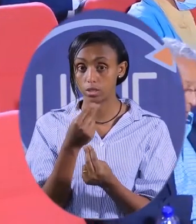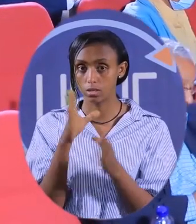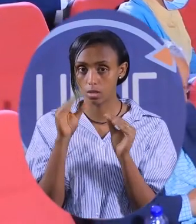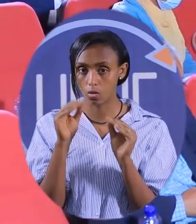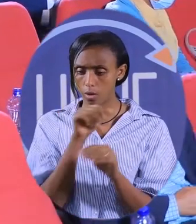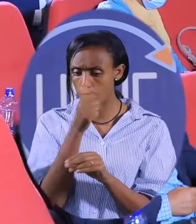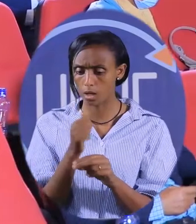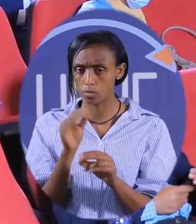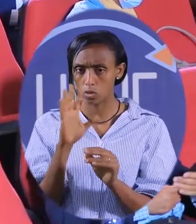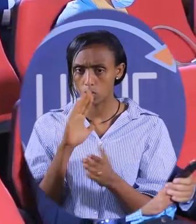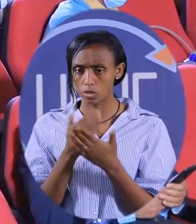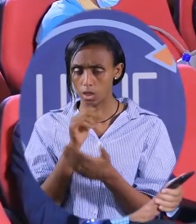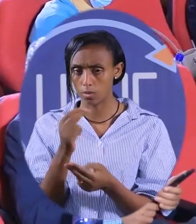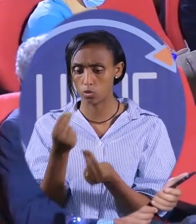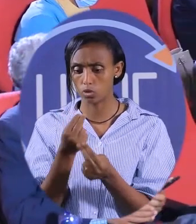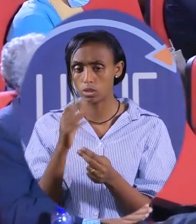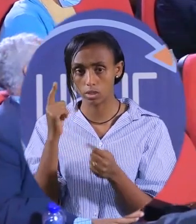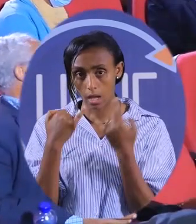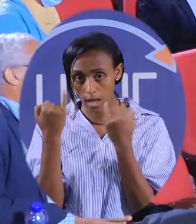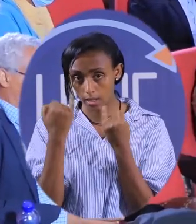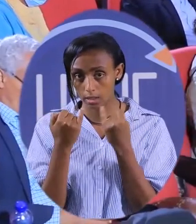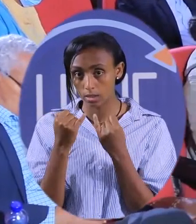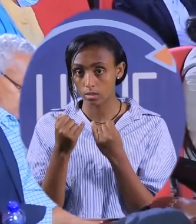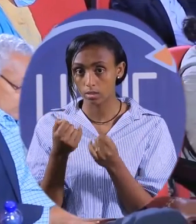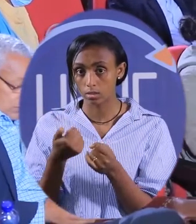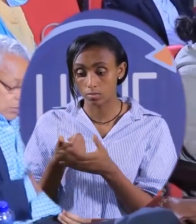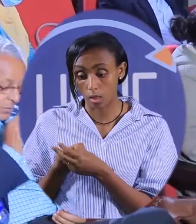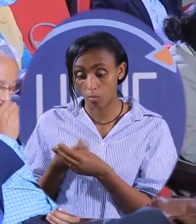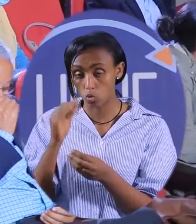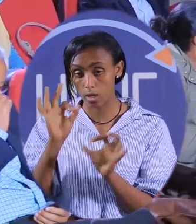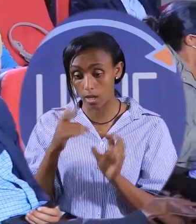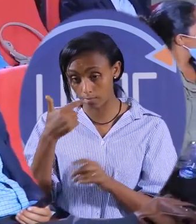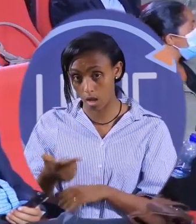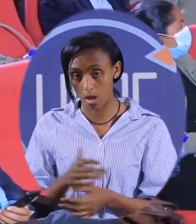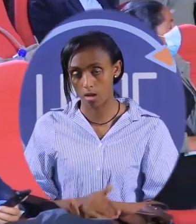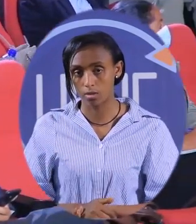የማንም ልጅ አይደለም ኒውትሪሽን ሲያለቅ ሲዶትሎ ጡት የሚያጠባው ሰው የለም እንላለን።